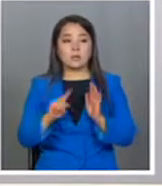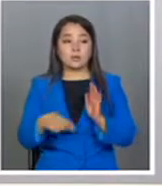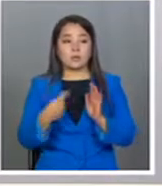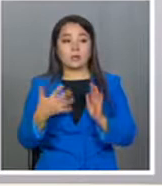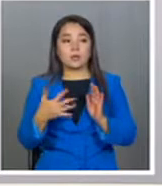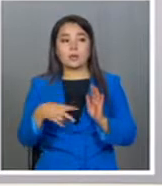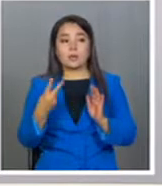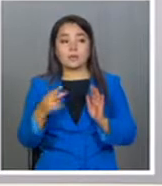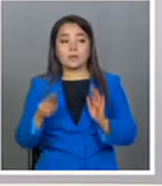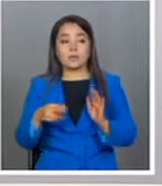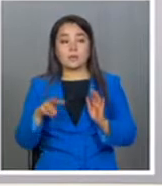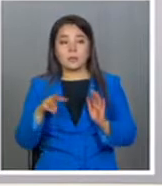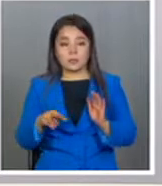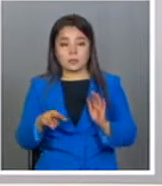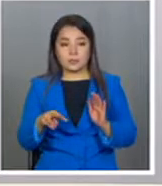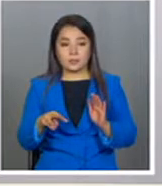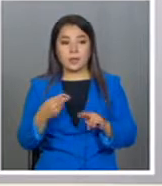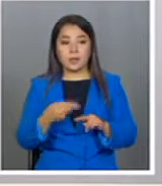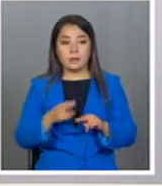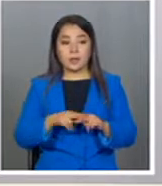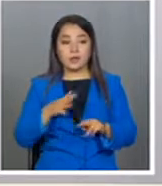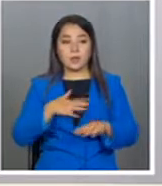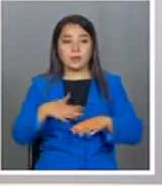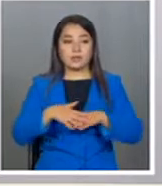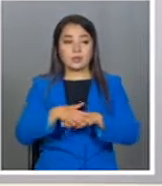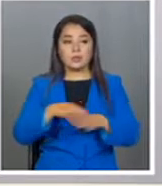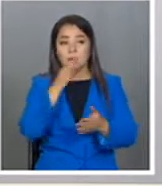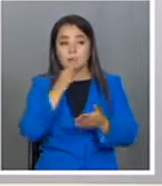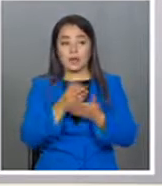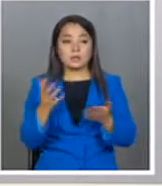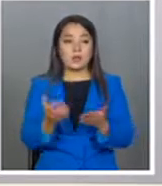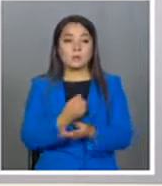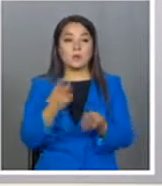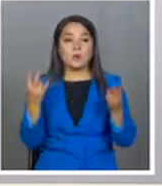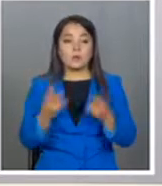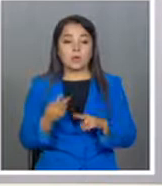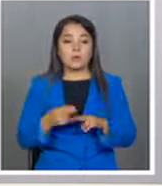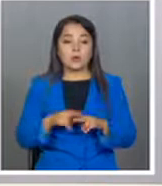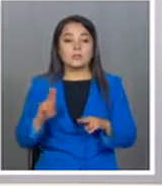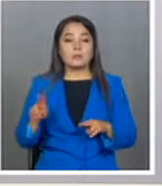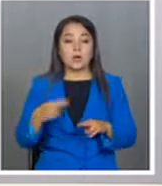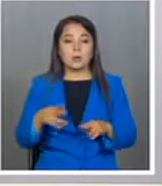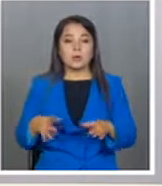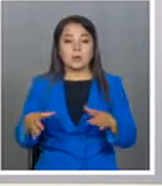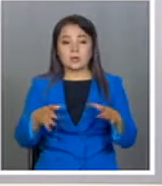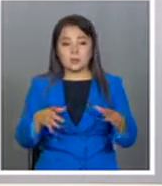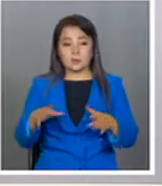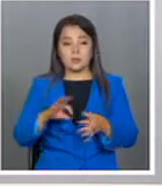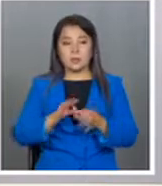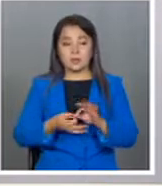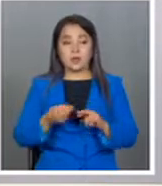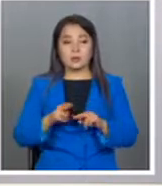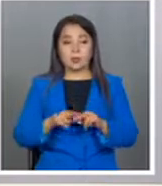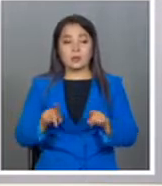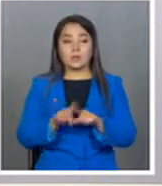56,152 дециметр. Бізге есеп шарты бойынша табу керек оның диаметрін және осы шеңбермен